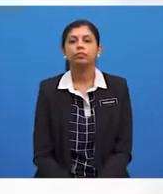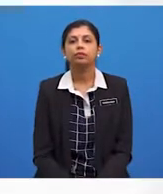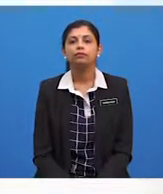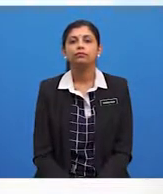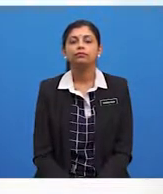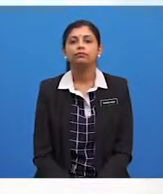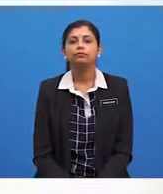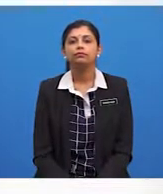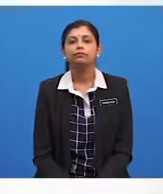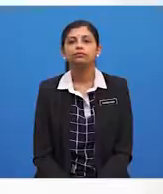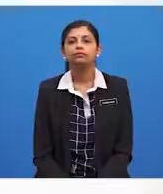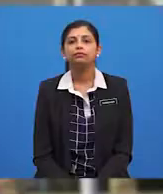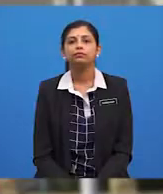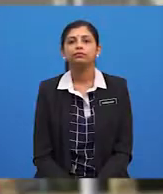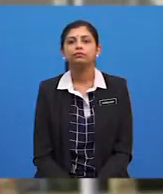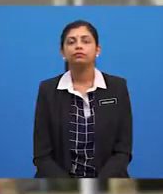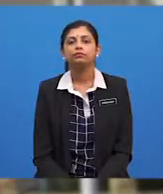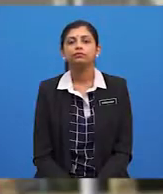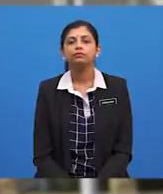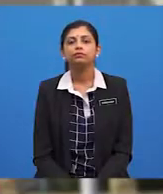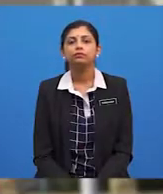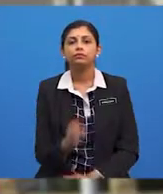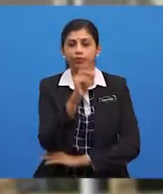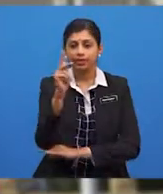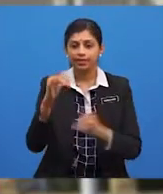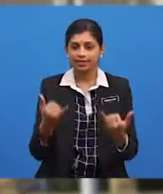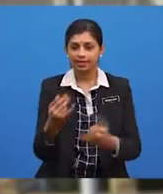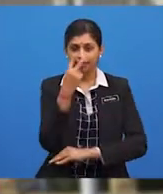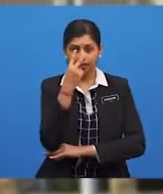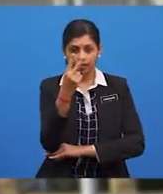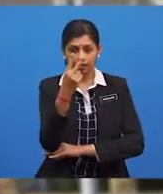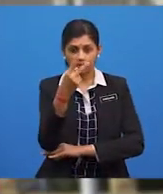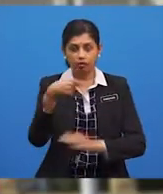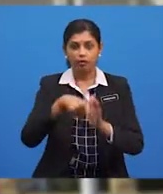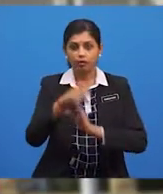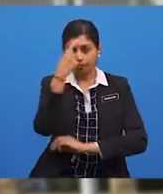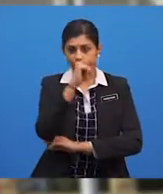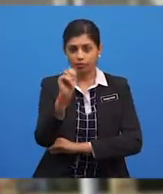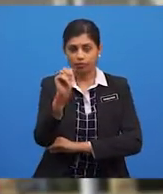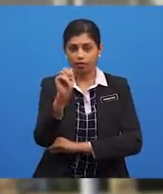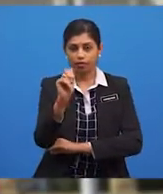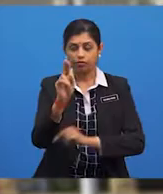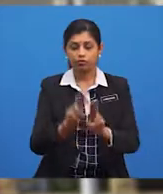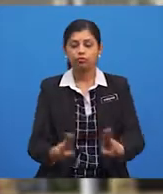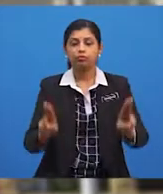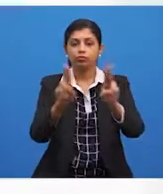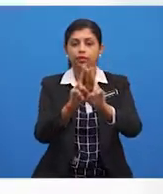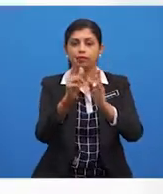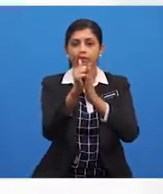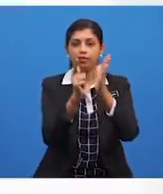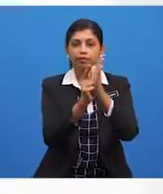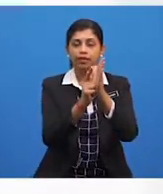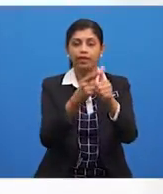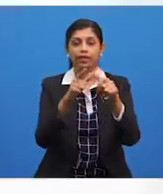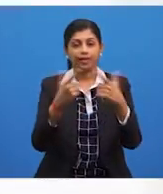Baiklah para pelajar sekalian, kita beralih kepada peruntukan utama perlembagaan lain iaitu